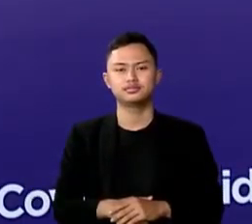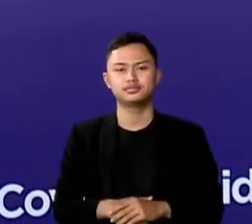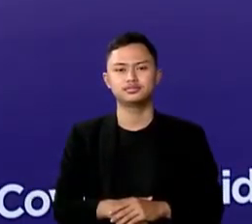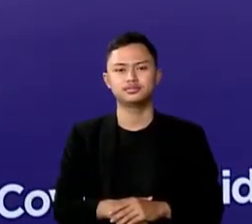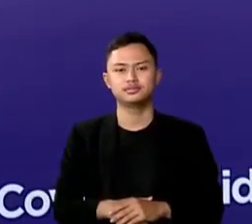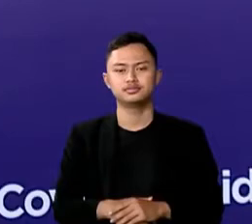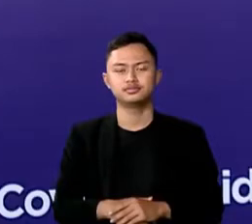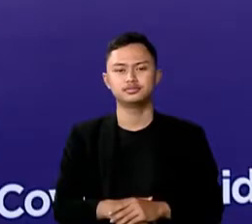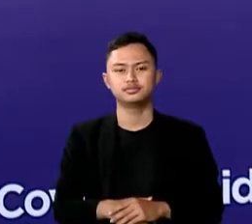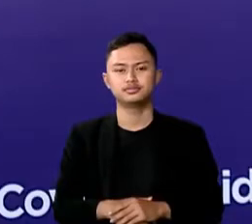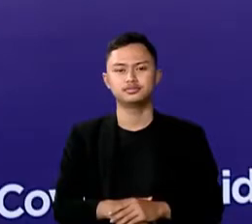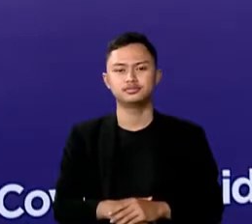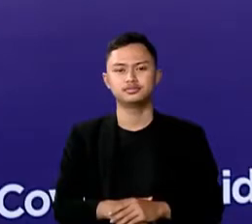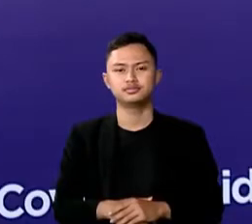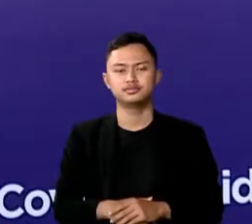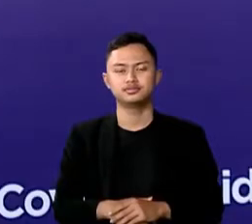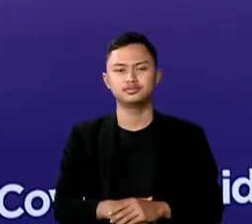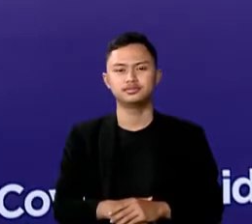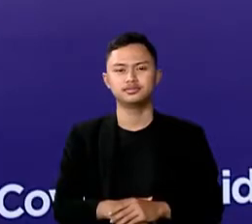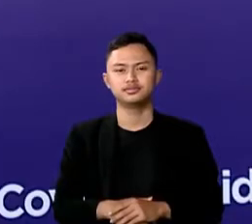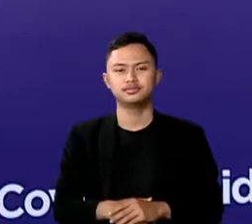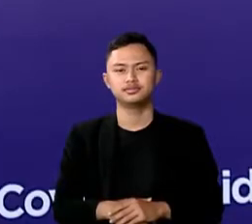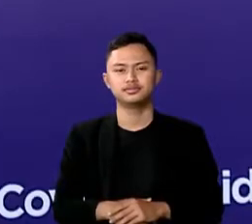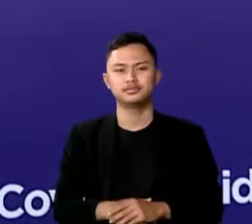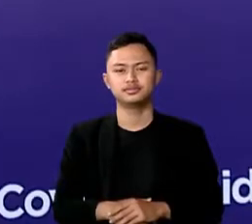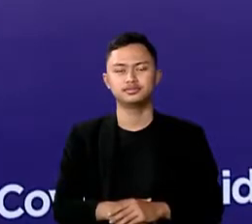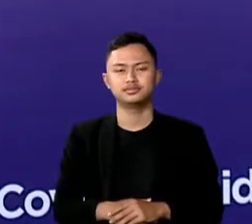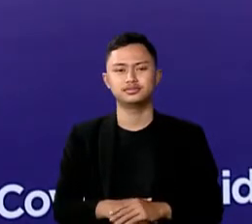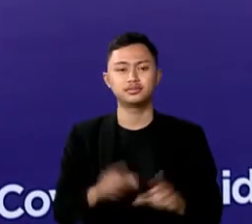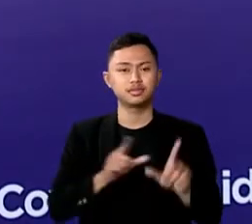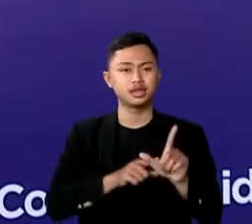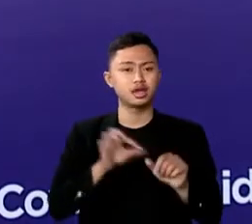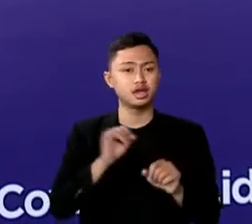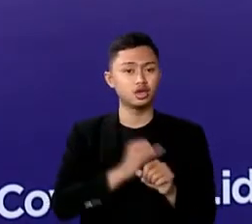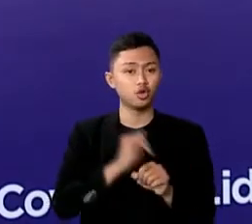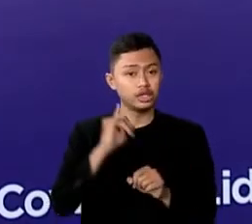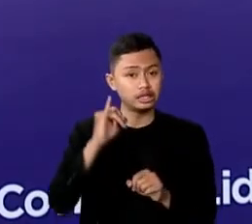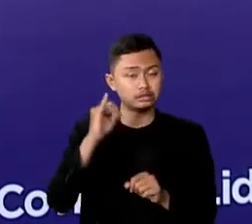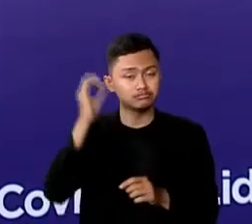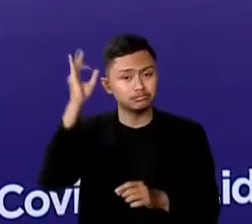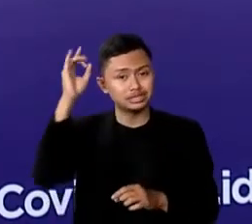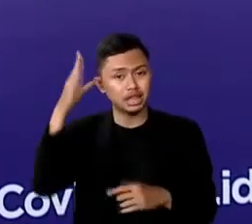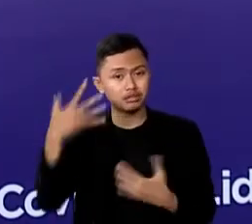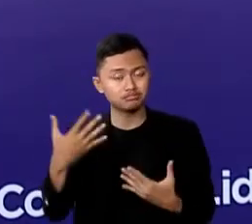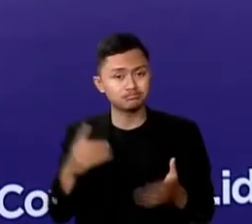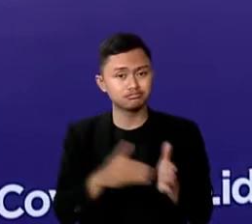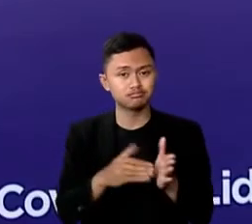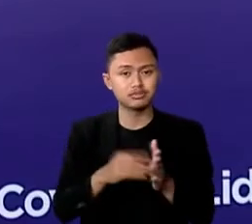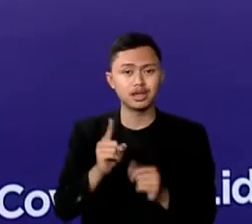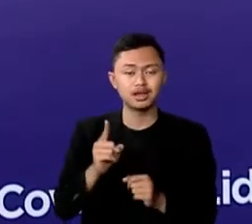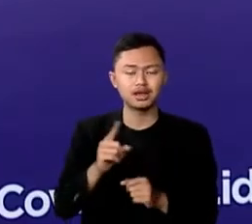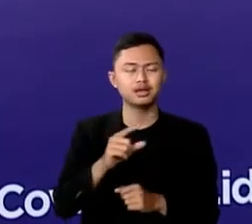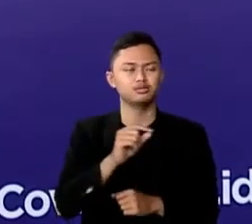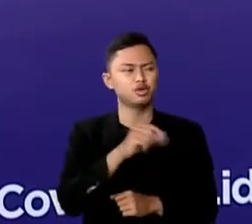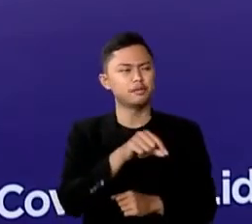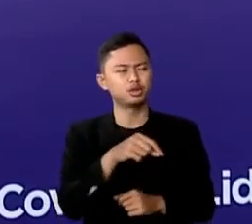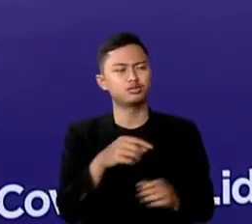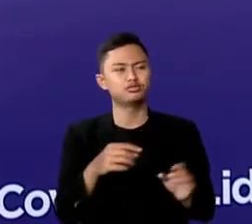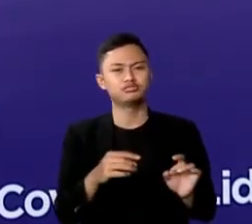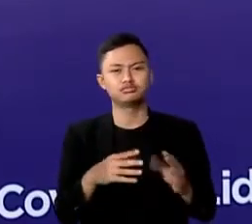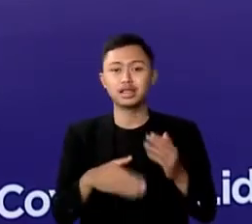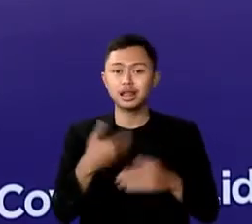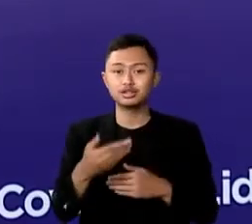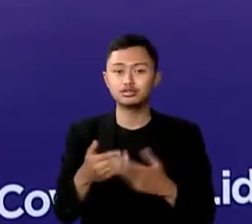Hai bagaimana dokter Yogi sudah tersambung sinyalnya tampaknya sepertinya ada gangguan di dog Iya betul akan